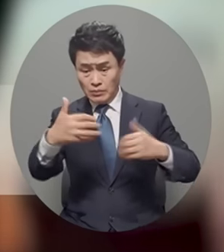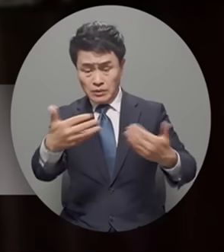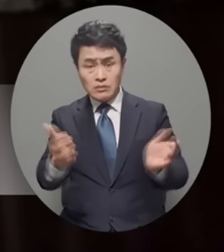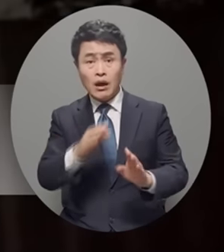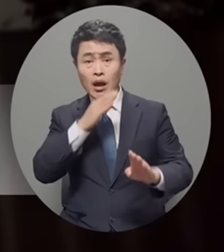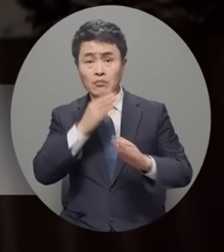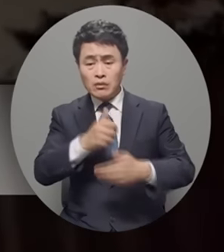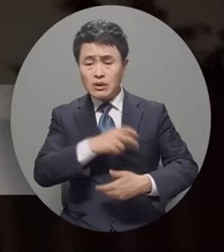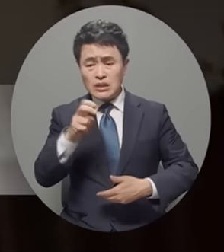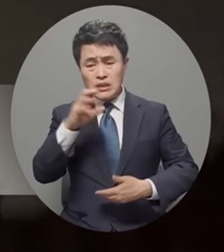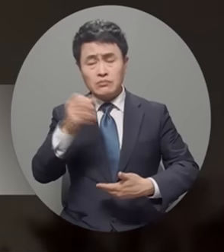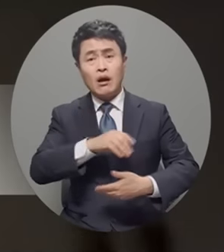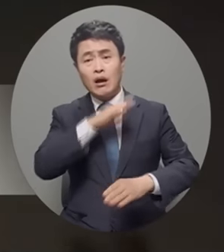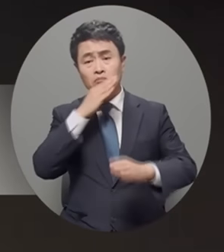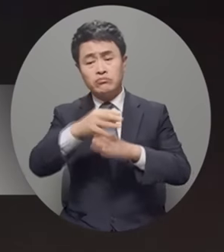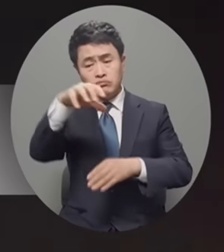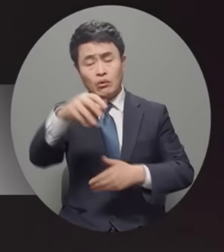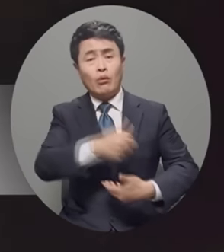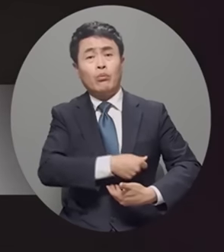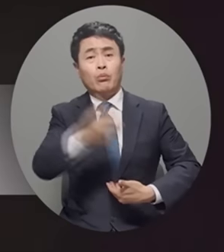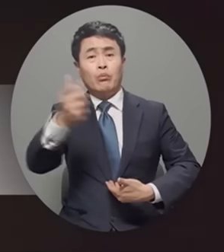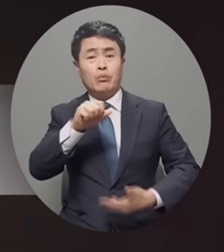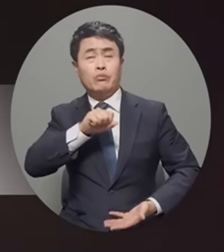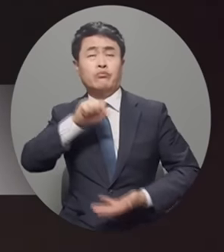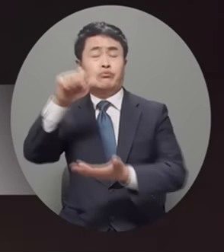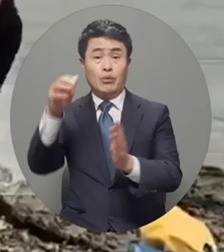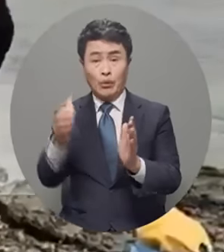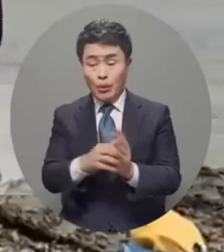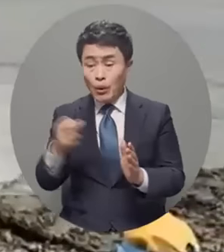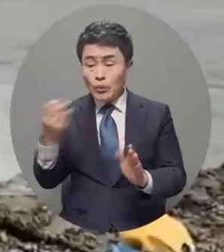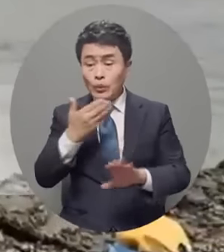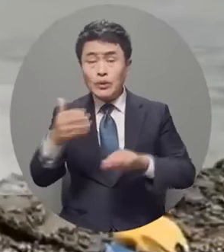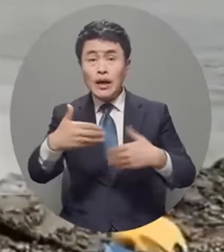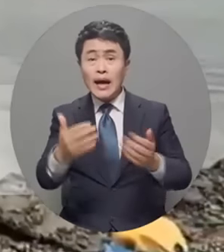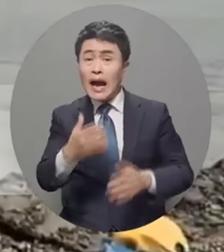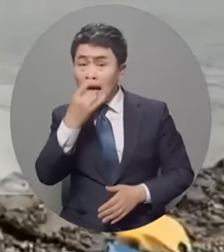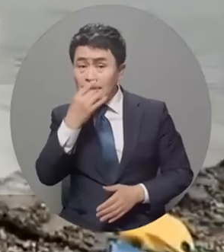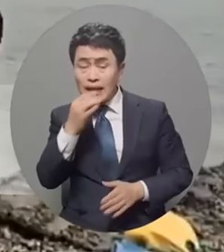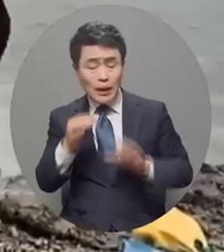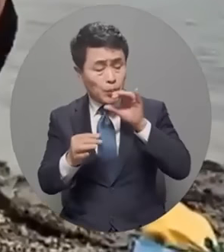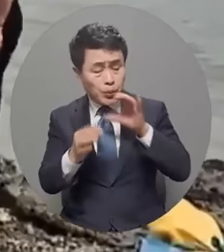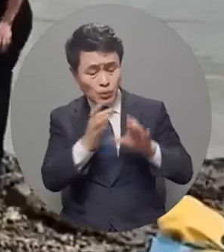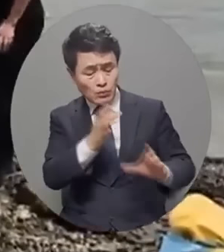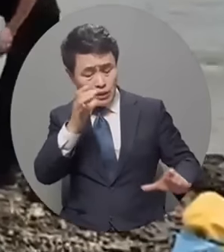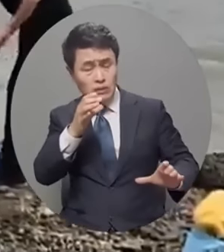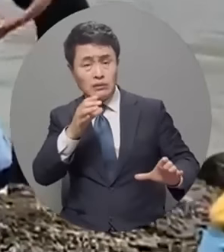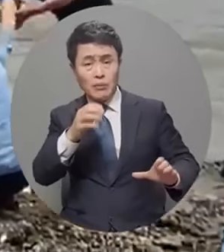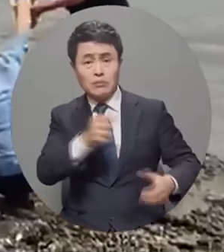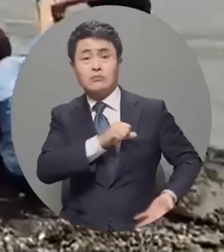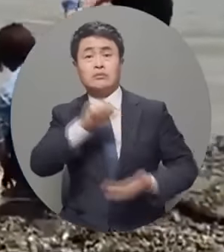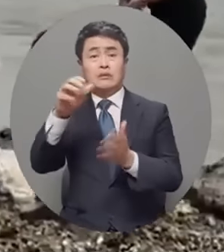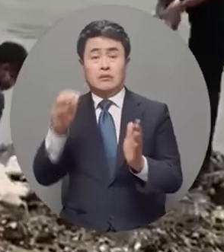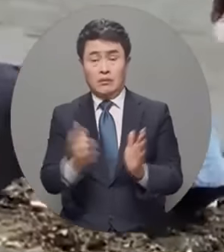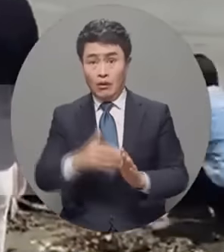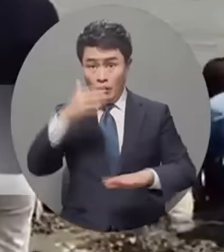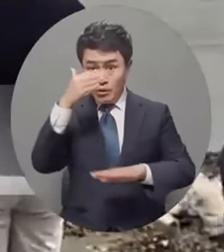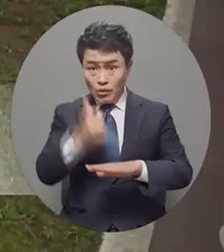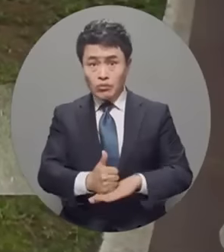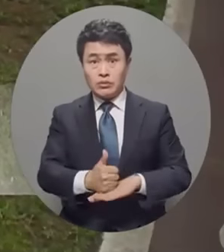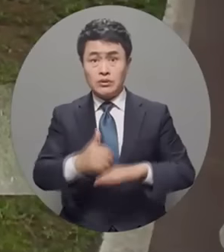대북전단 20만 장을 북으로 날려보냈고 곧이어 또 다른 단체는 쌀을 페트병에 담아 보냈습니다. 결국